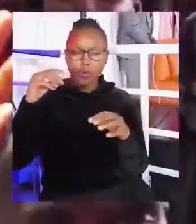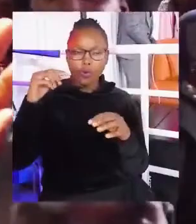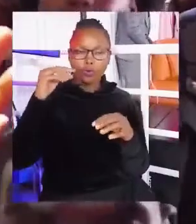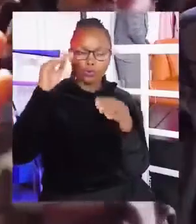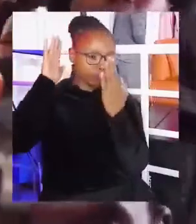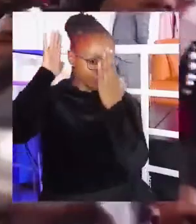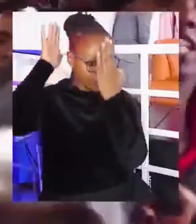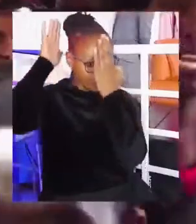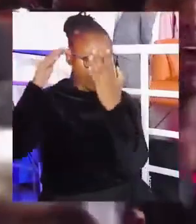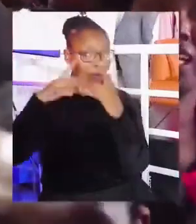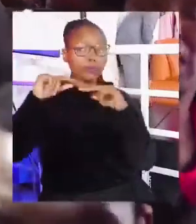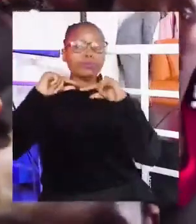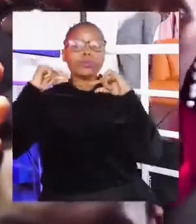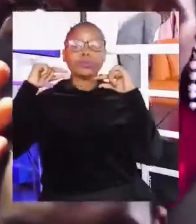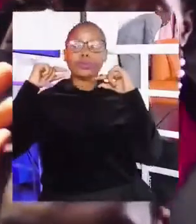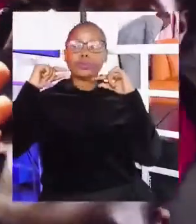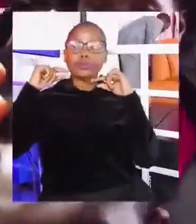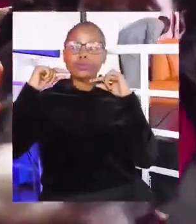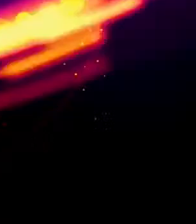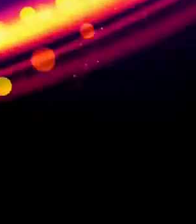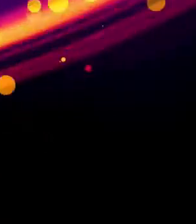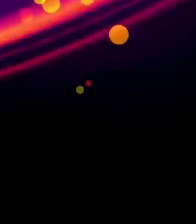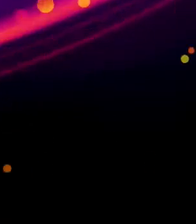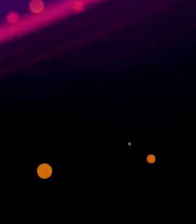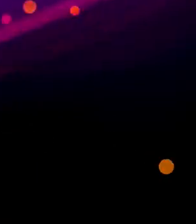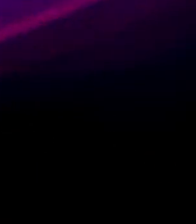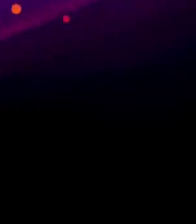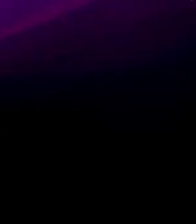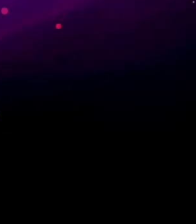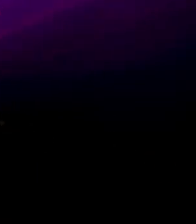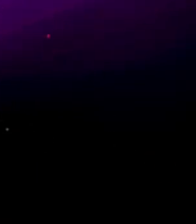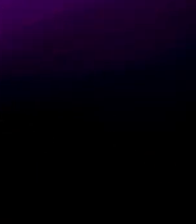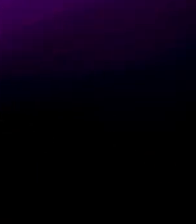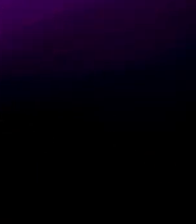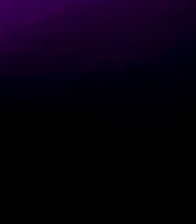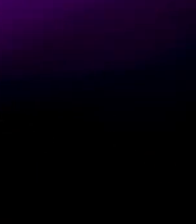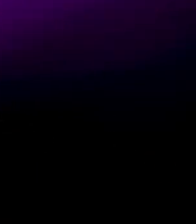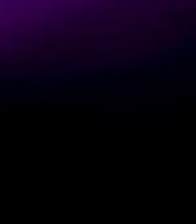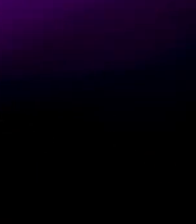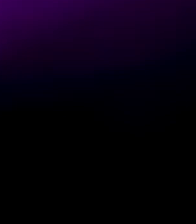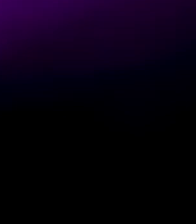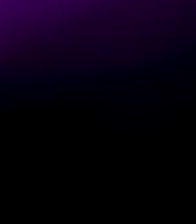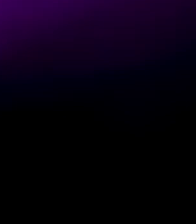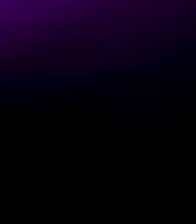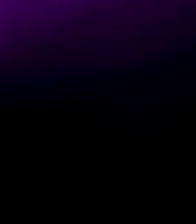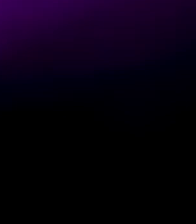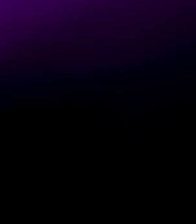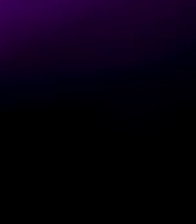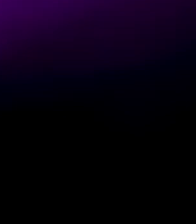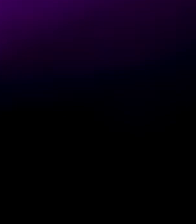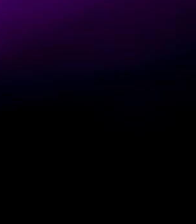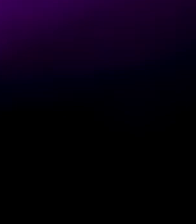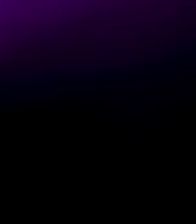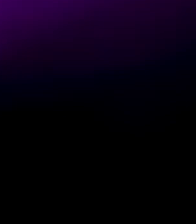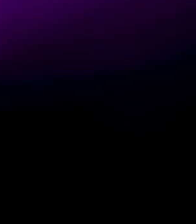Keda mwakoyo wa 2022 Ukai inyuothe Mure anjite ogeni